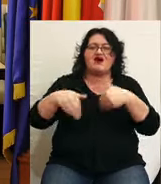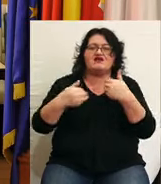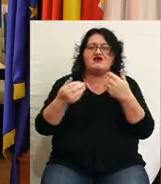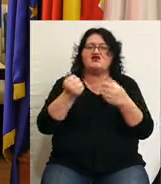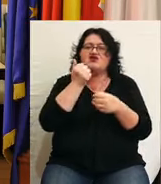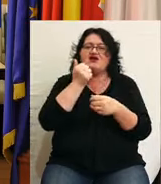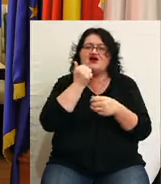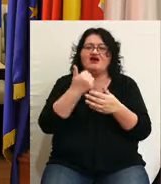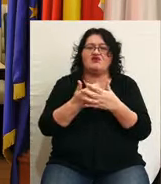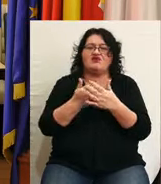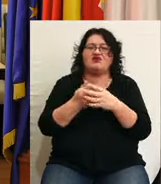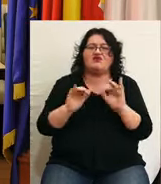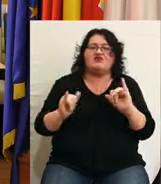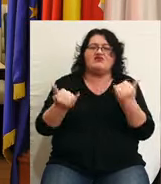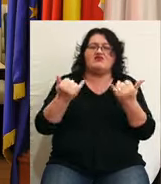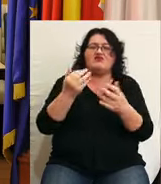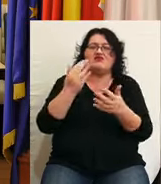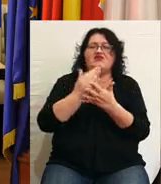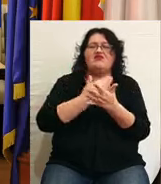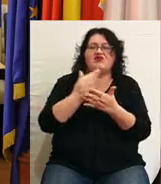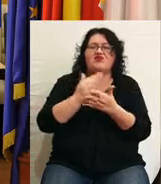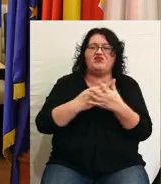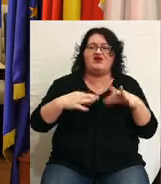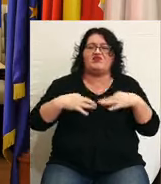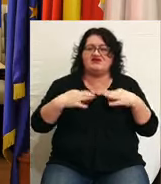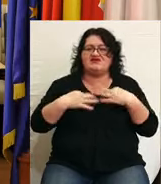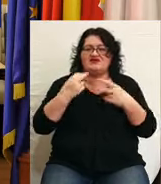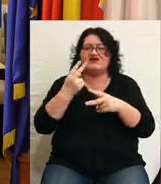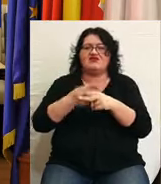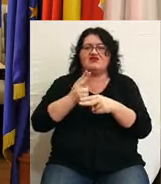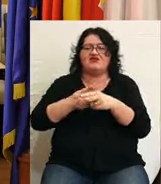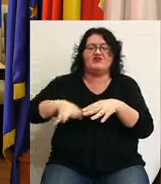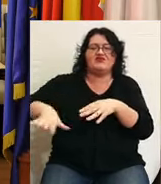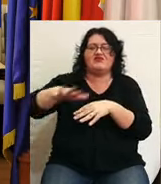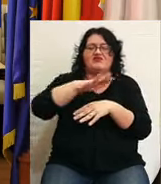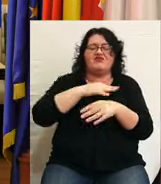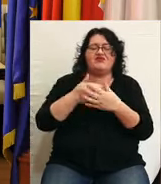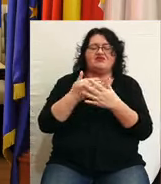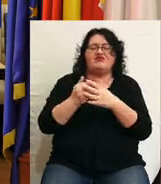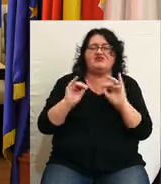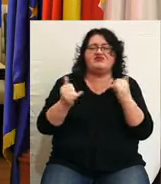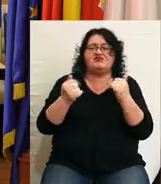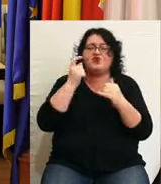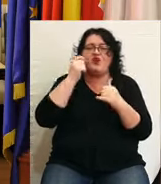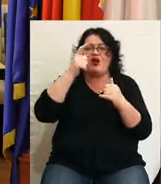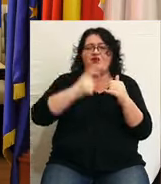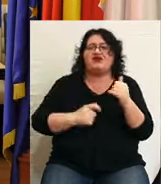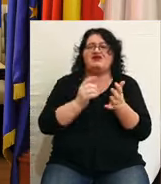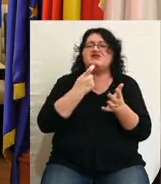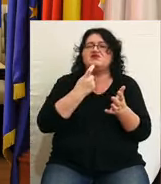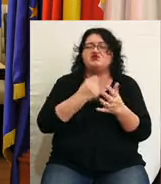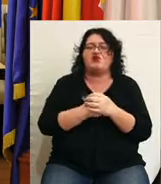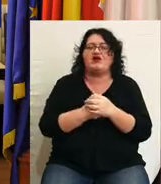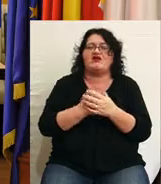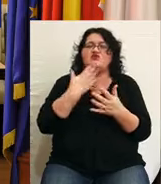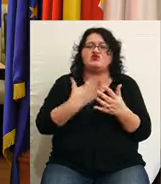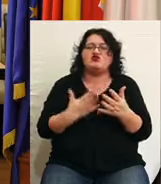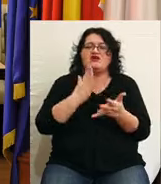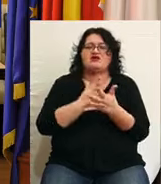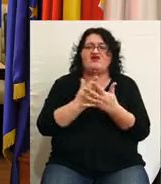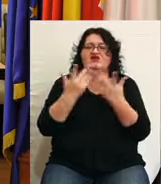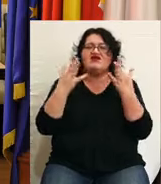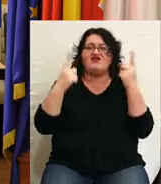a nu pune cetățenii într-o situație disperată? Da, mulțumesc mult. Am avut